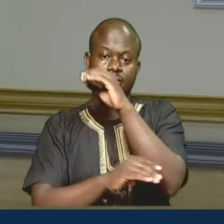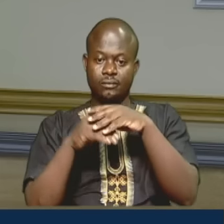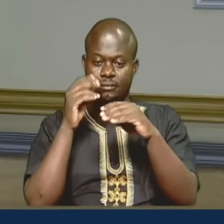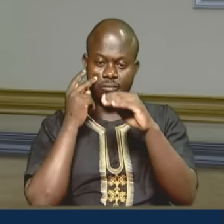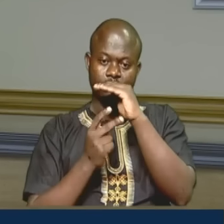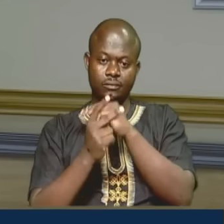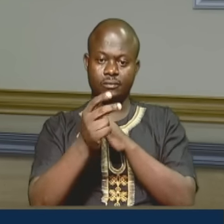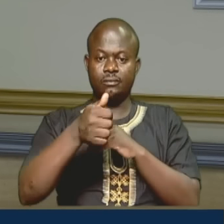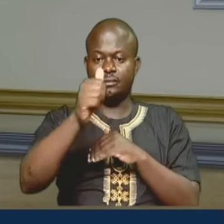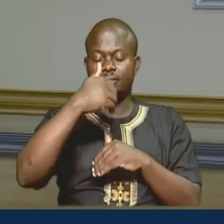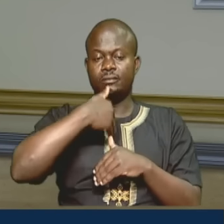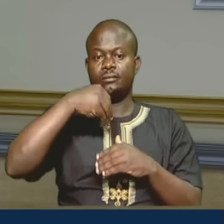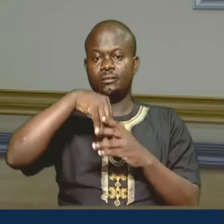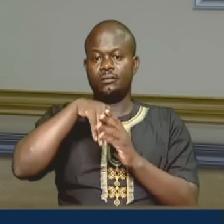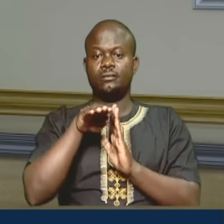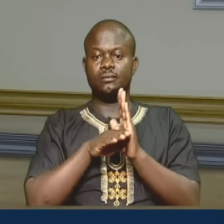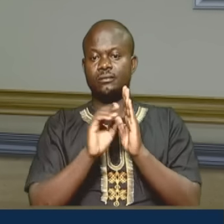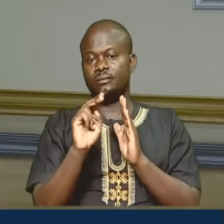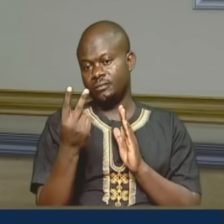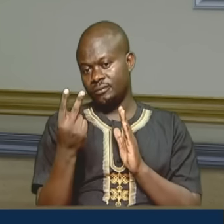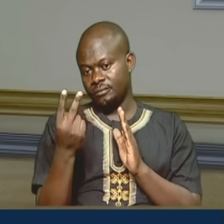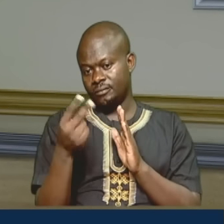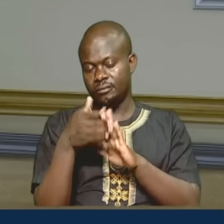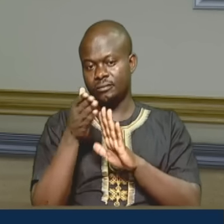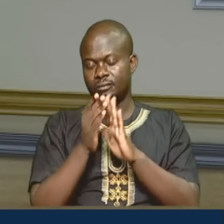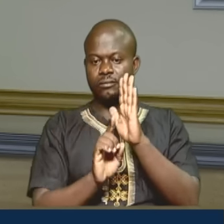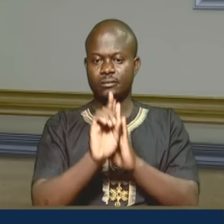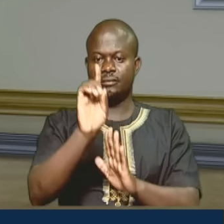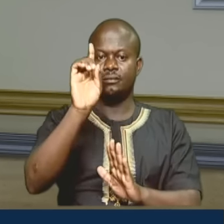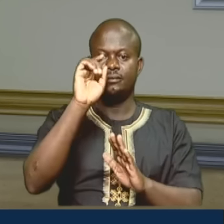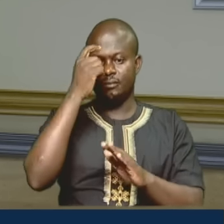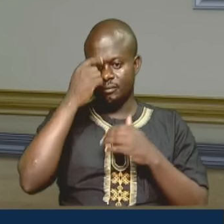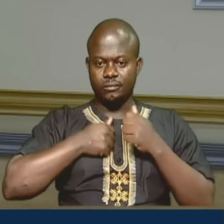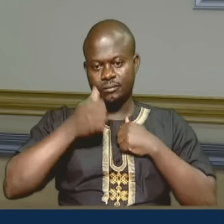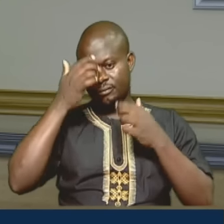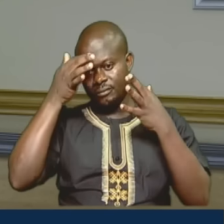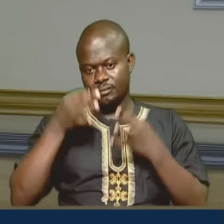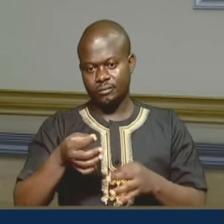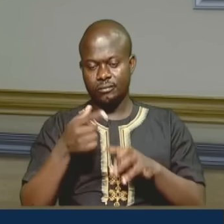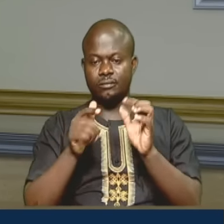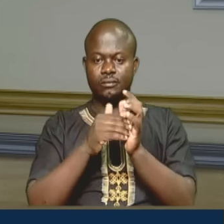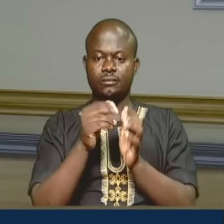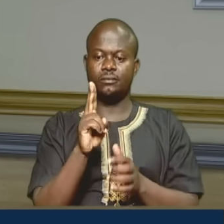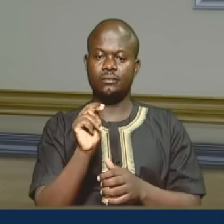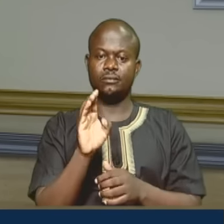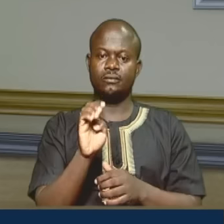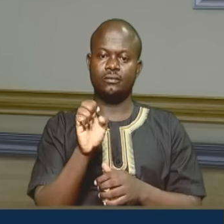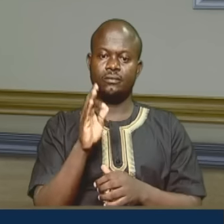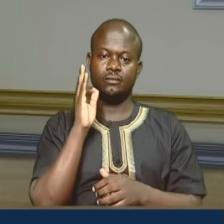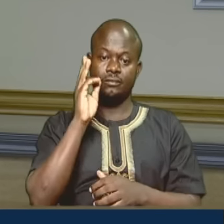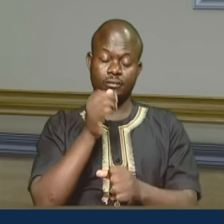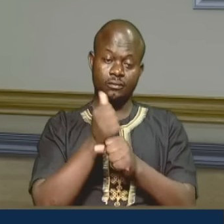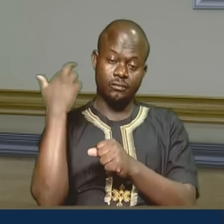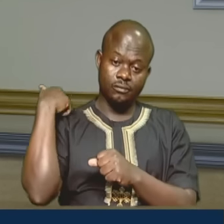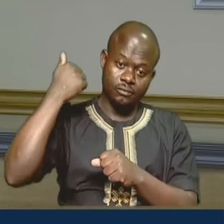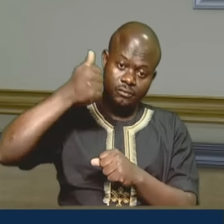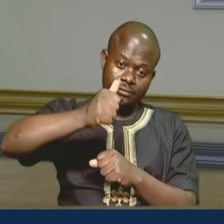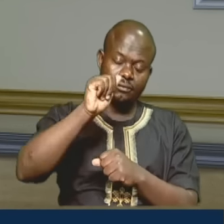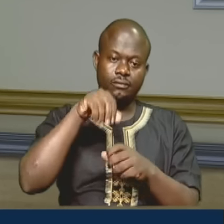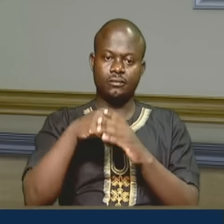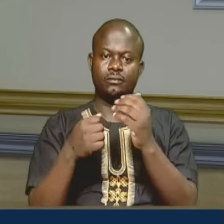gifite gikubiye muri gahunda ya kabiri yo kwihutisha iterambere Leta y'u Rwanda yiyemeje, ndetse UNICEF izakora ibiyireba mu